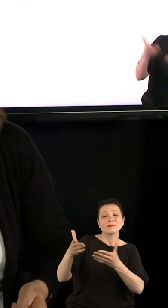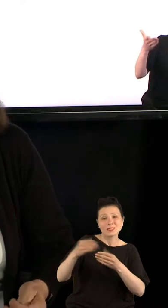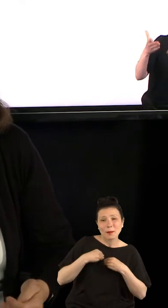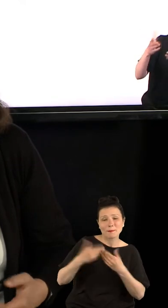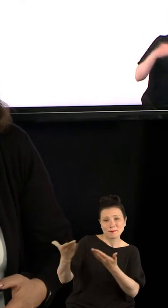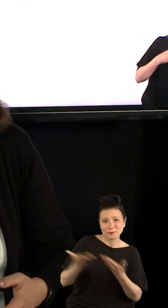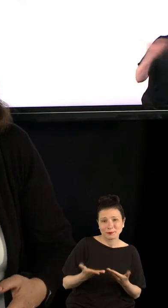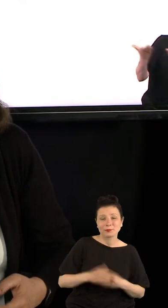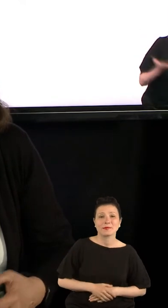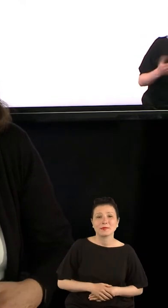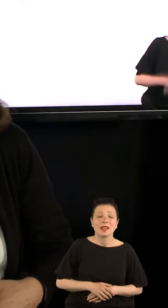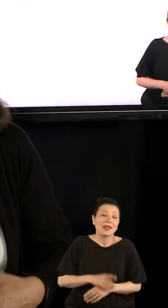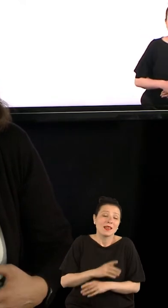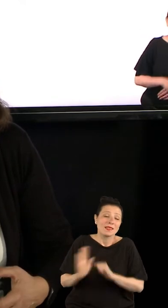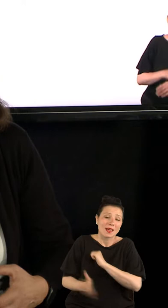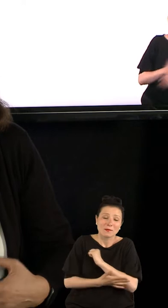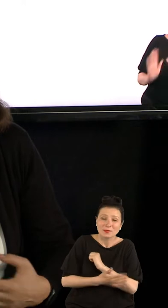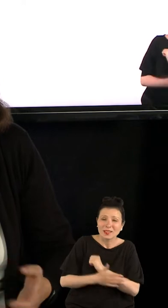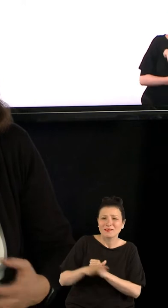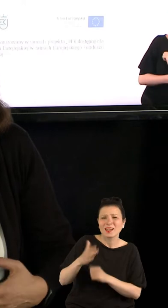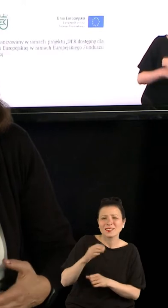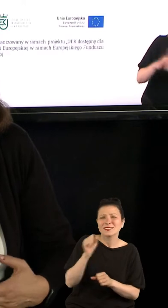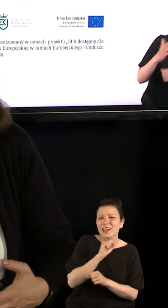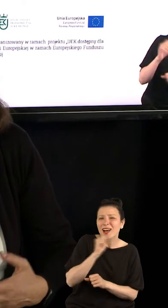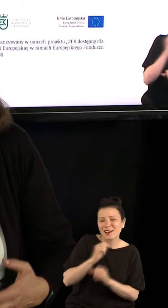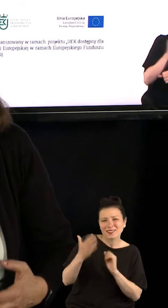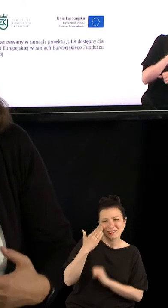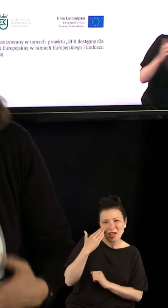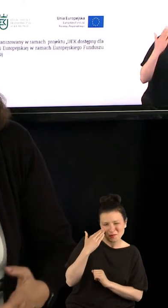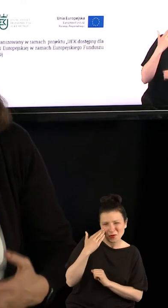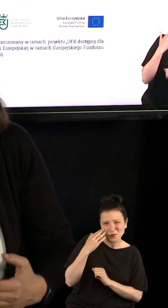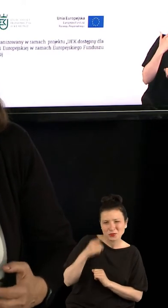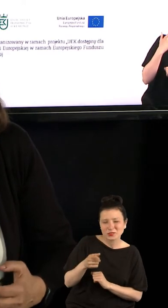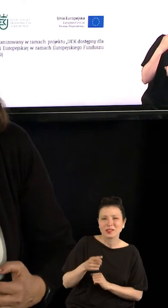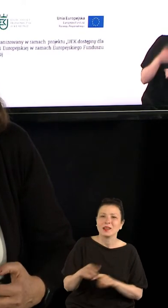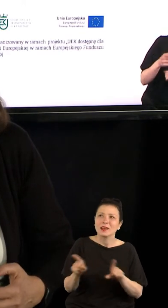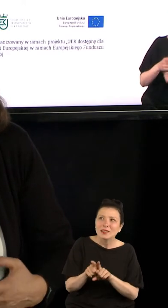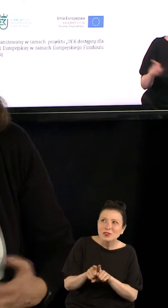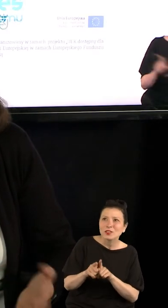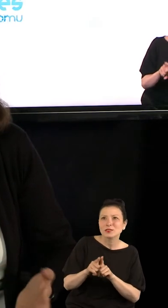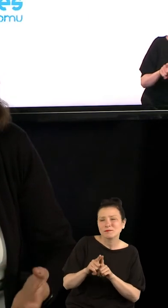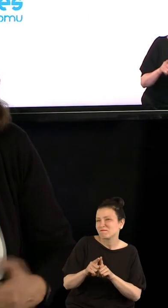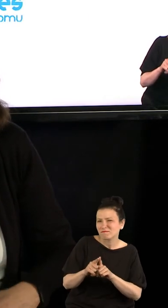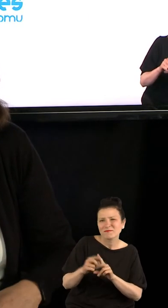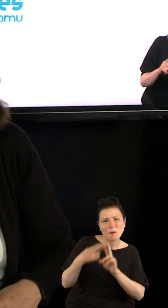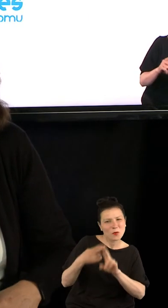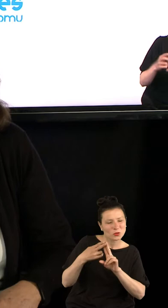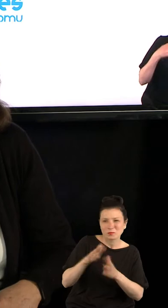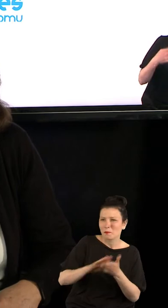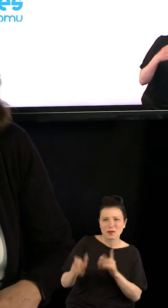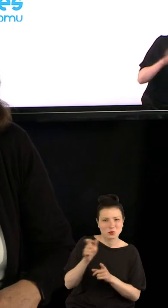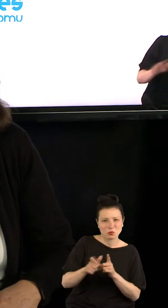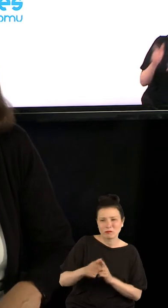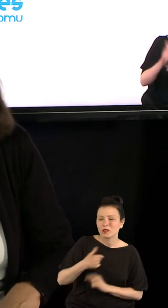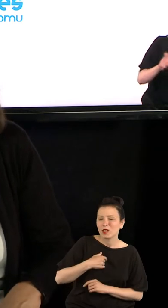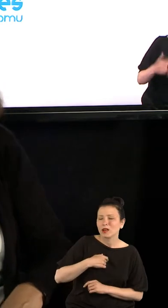tej naszej starej znajomości i takiego jakby, wydaje mi się, rozumienia się momentami bez słów. Ja uwielbiam